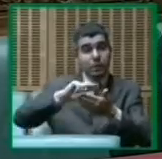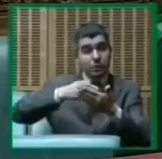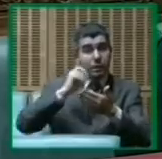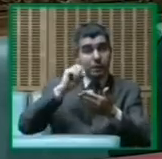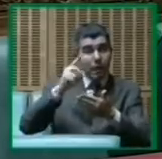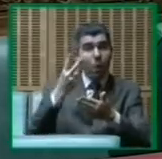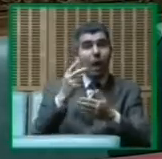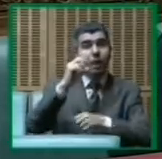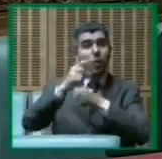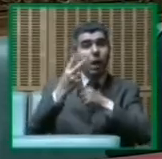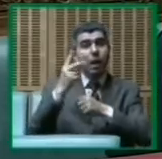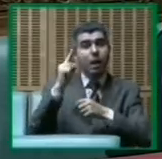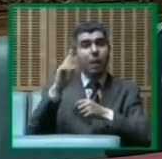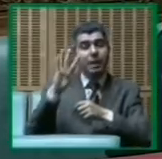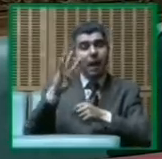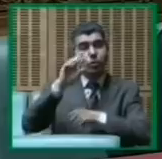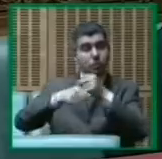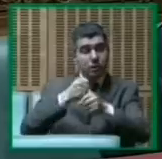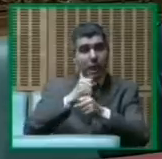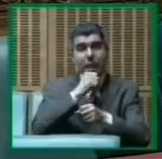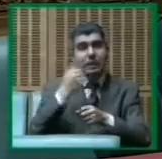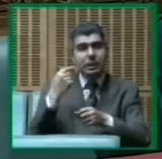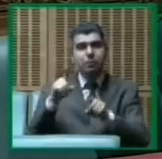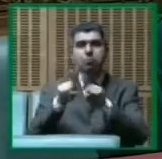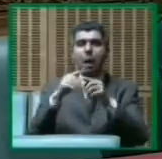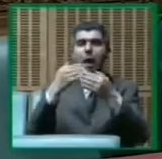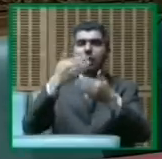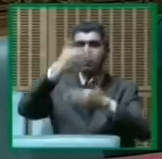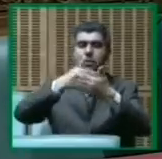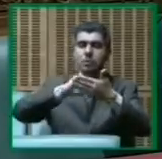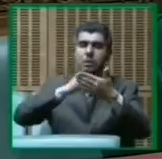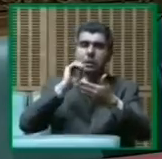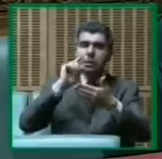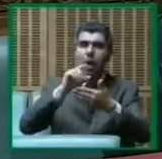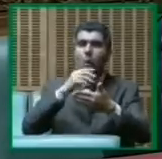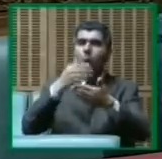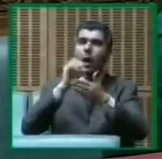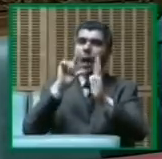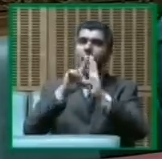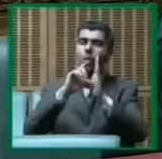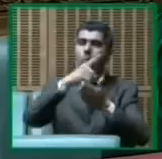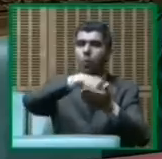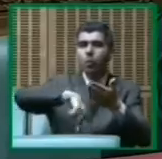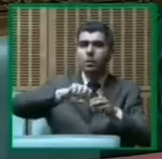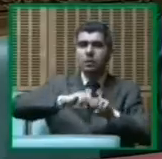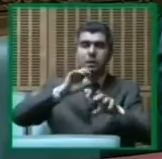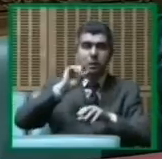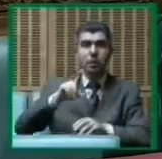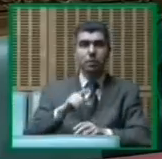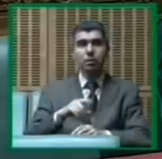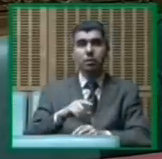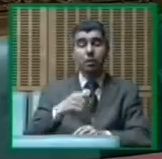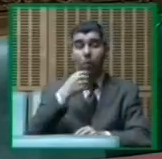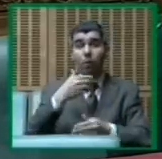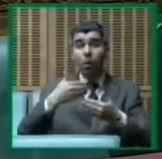القدام خصنا نبقاو معاهم في هذاك لو طريف القديم والاندياج راه الاشاره، وخصوصا الظهور اللي ذكرت لك. ورا اليوم الناس